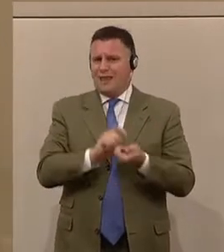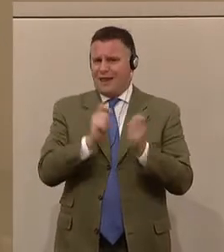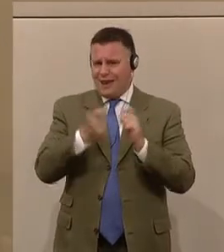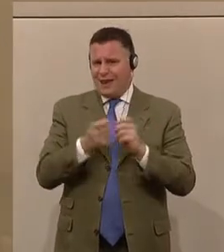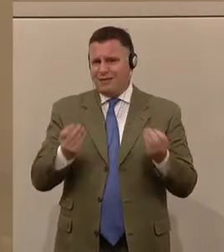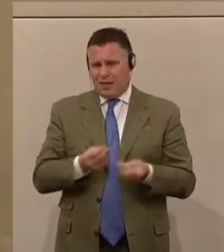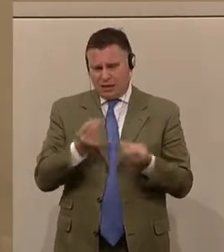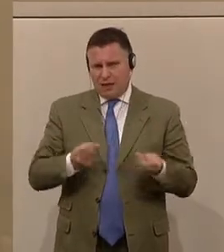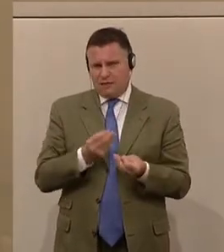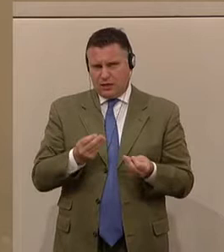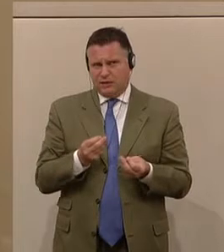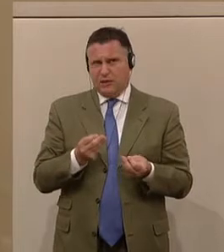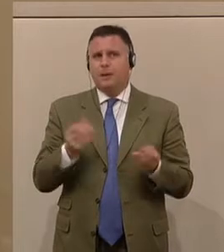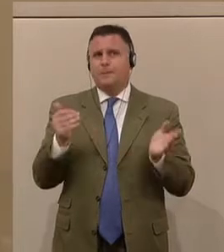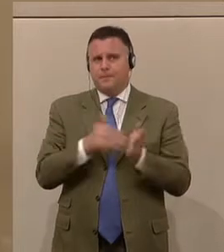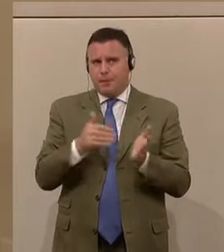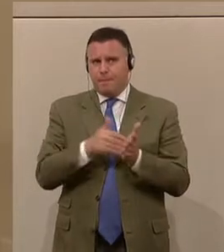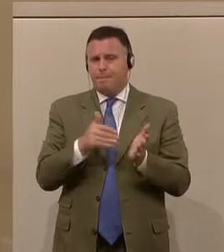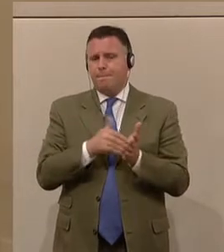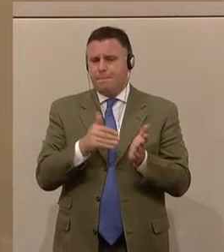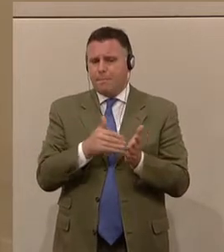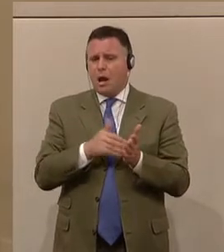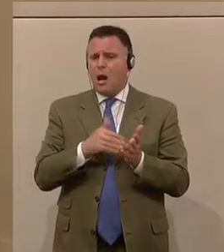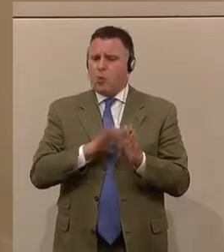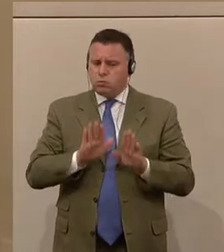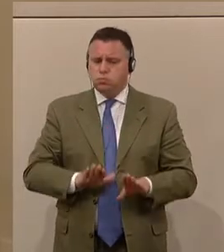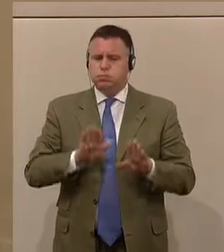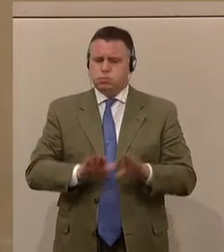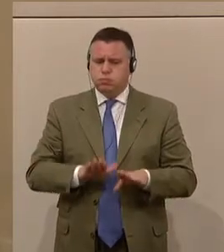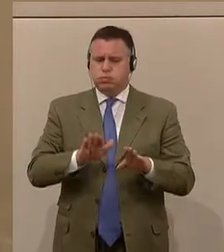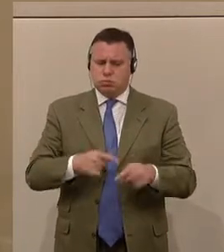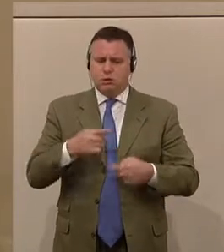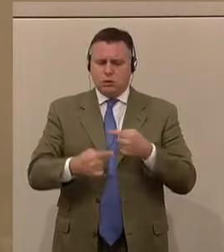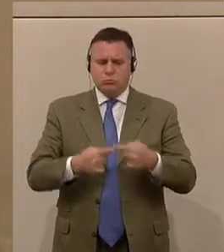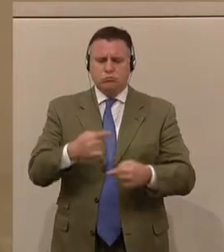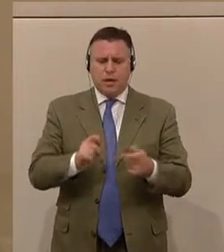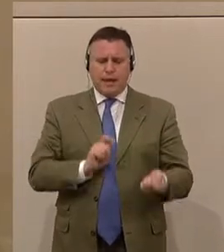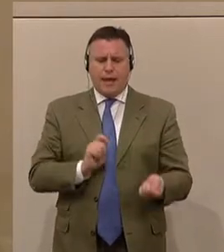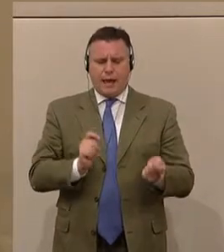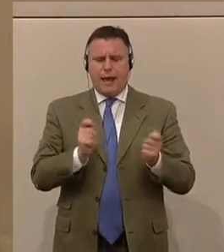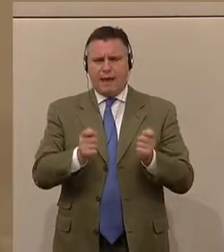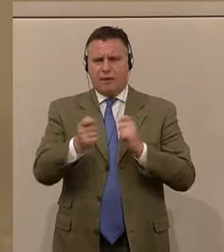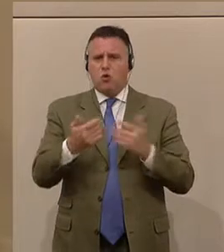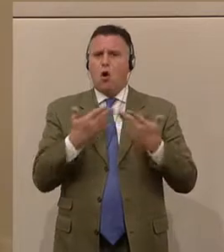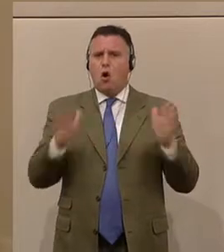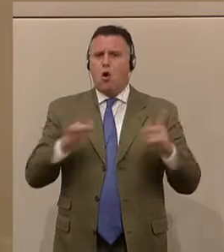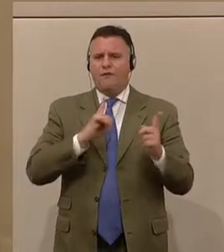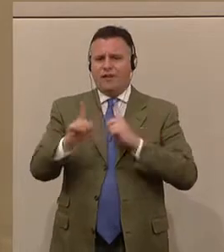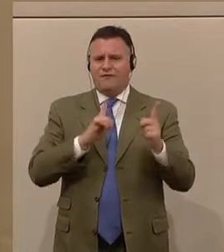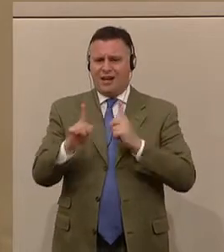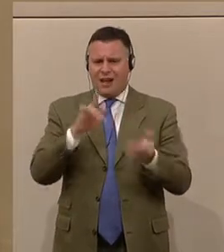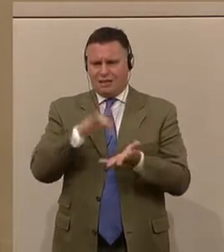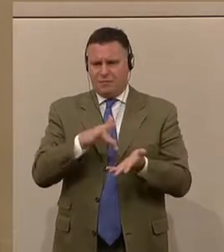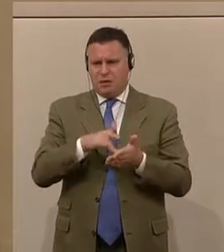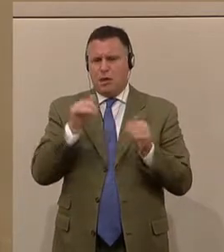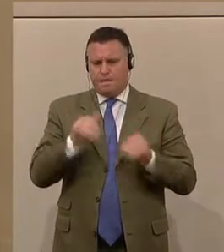dann brauchen wir eine Anrechenbarkeit, die schrittweise hin dazu geht, öffentliche Verkehrsmittel zu